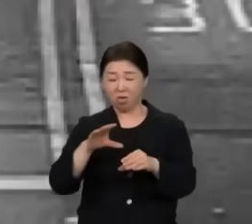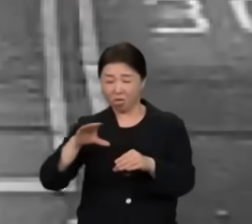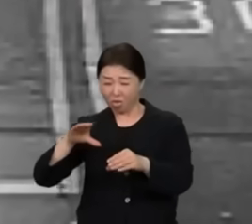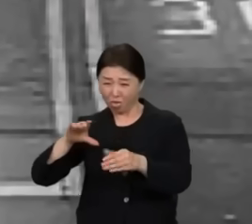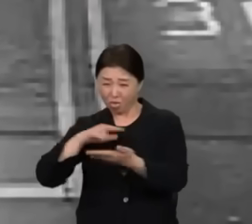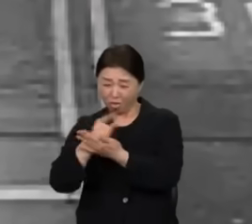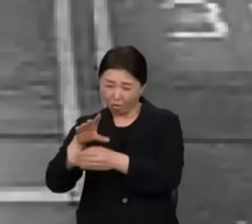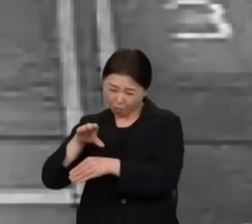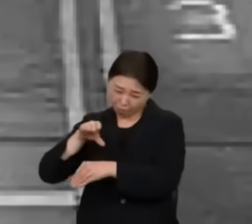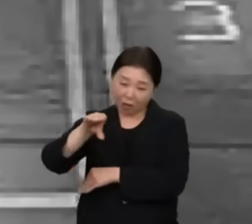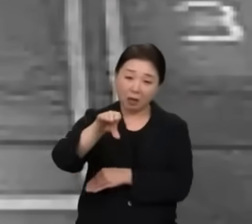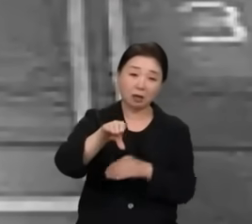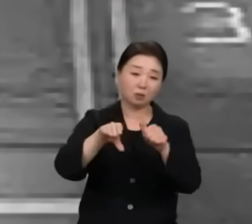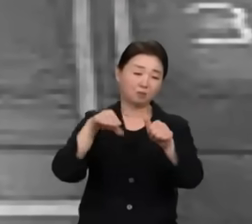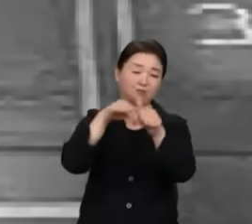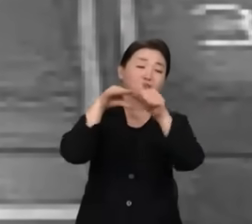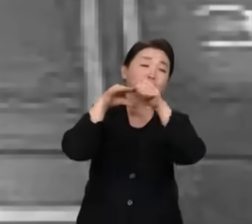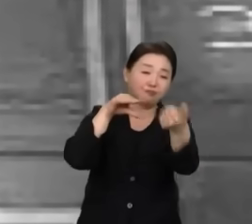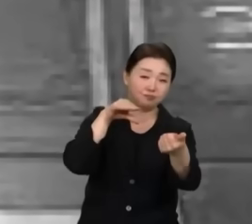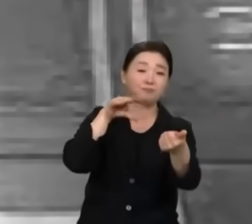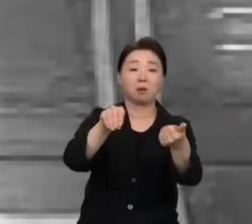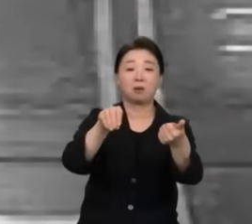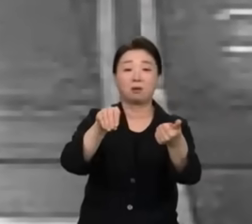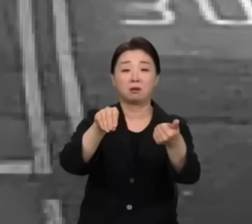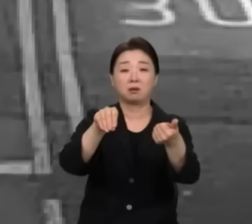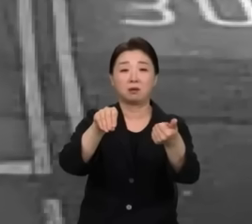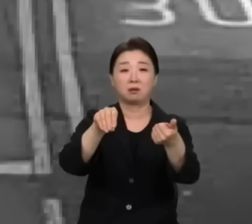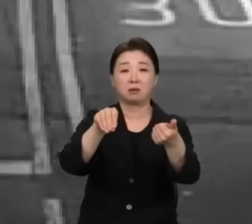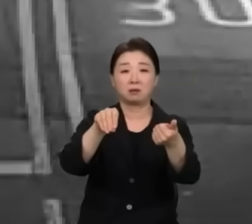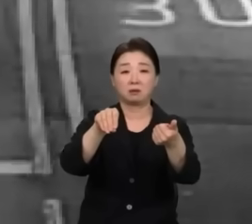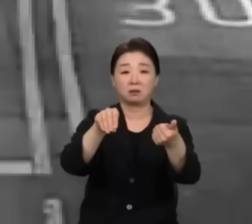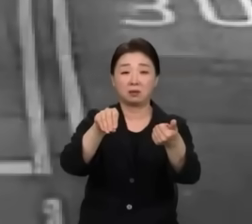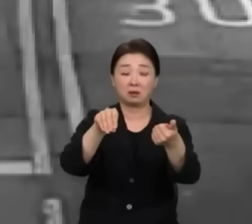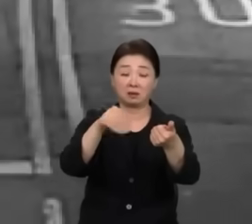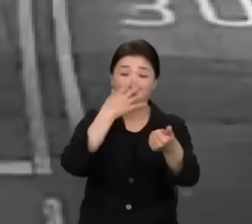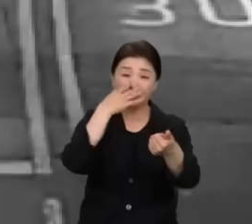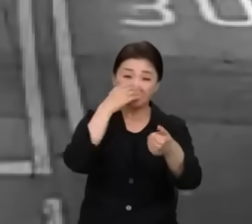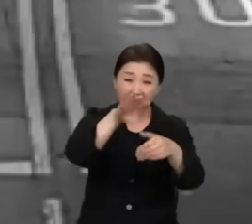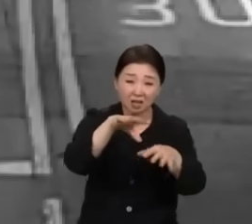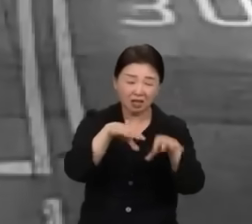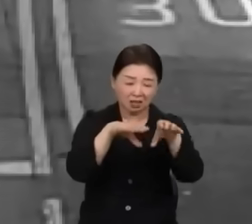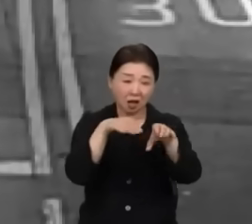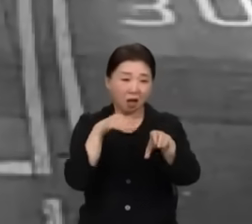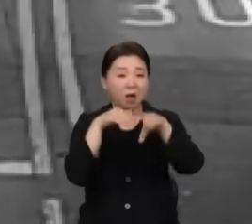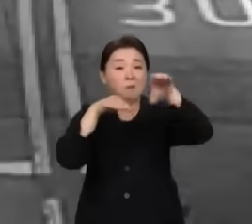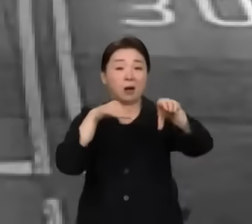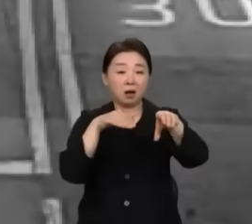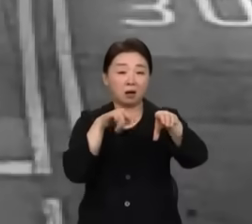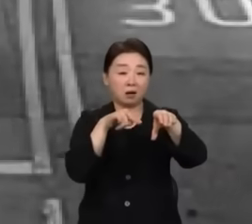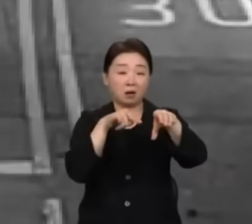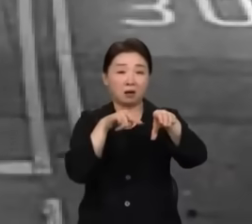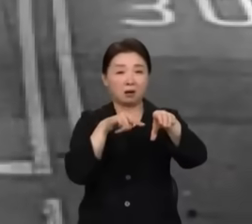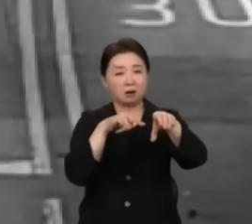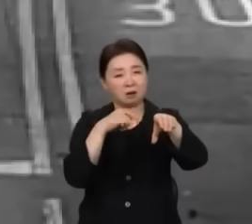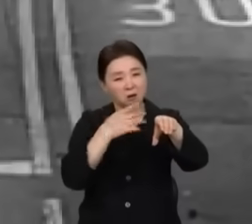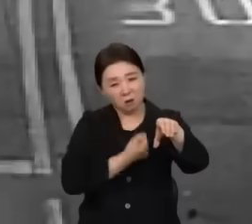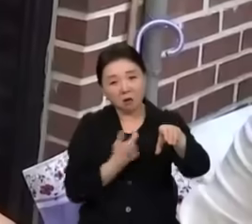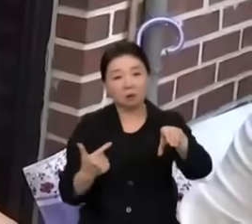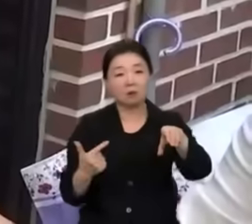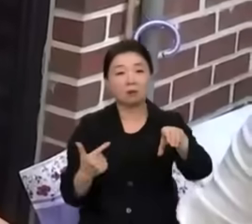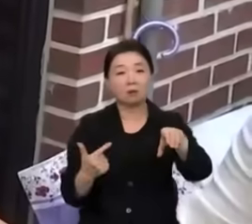차량, 청년을 친 뒤에야 다시 멈췄습니다. 쓰레기 수거 차량이 흔들릴 정도로 충격이